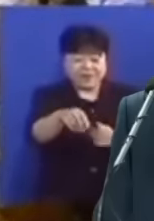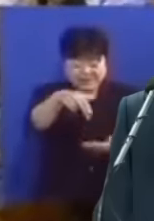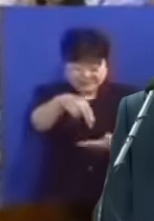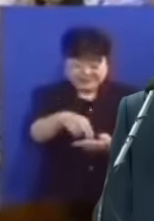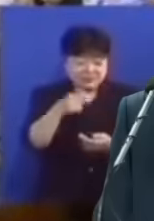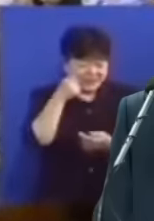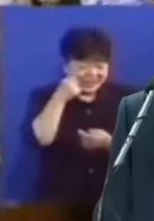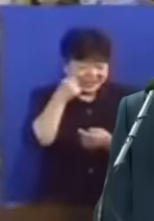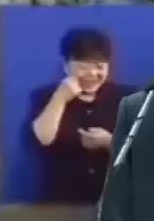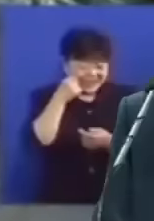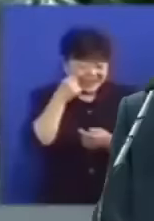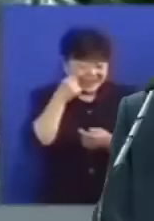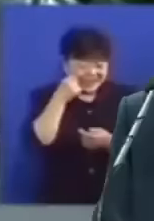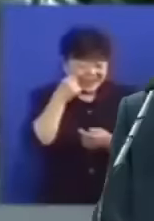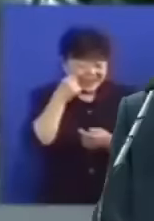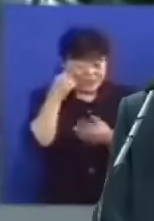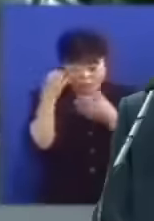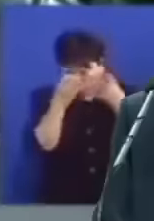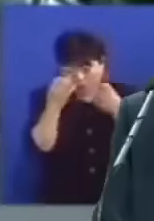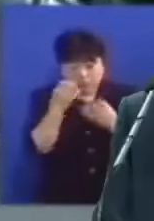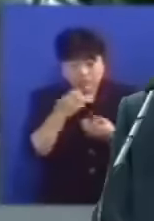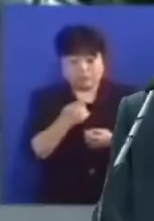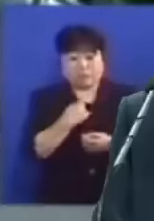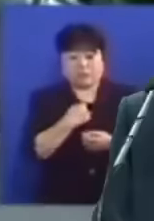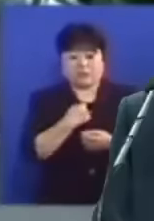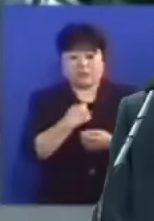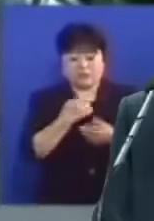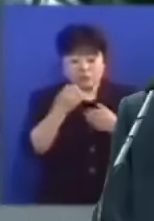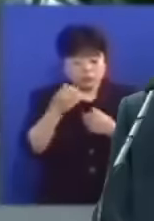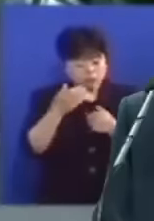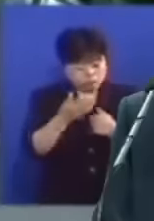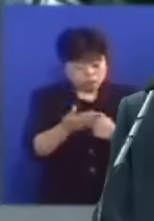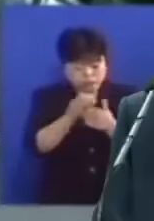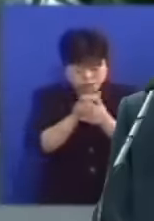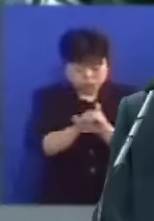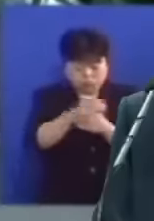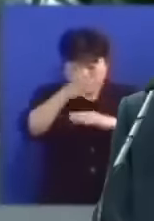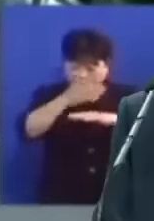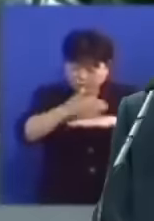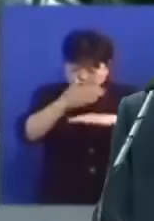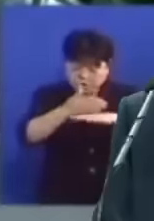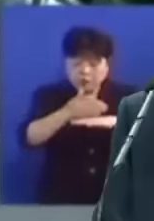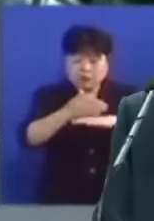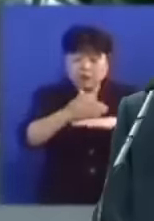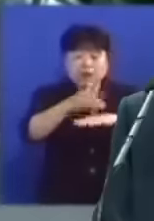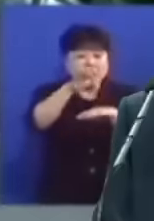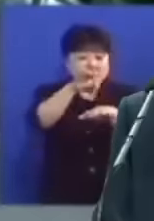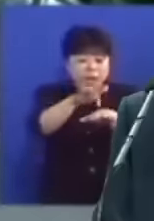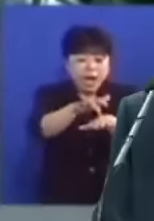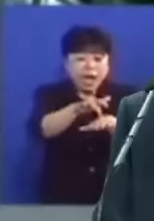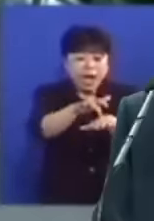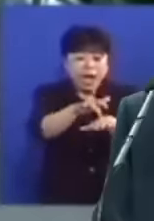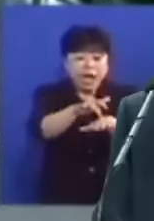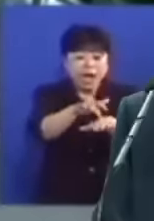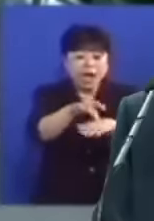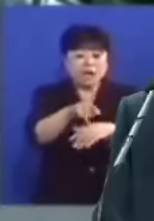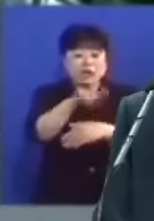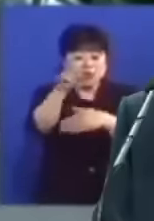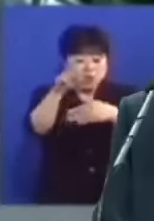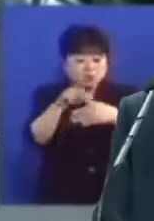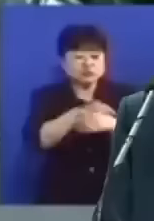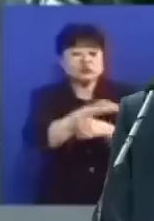서지도 못했습니다. 혼란이 일어났었습니다. 우리가 고통 중에 기도하고 감사하면 마귀의 공중권세